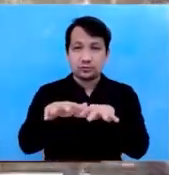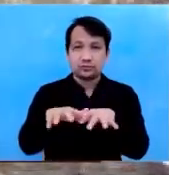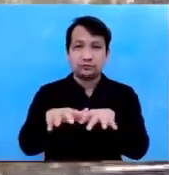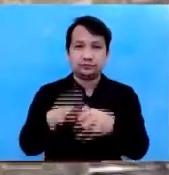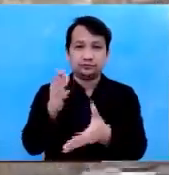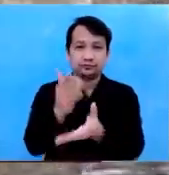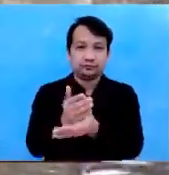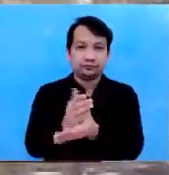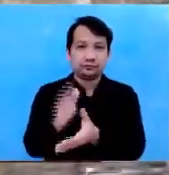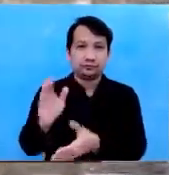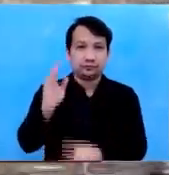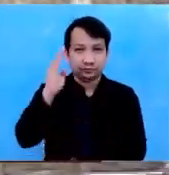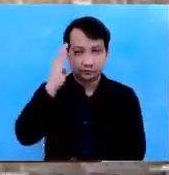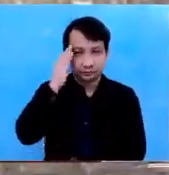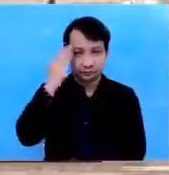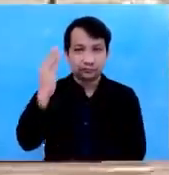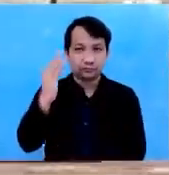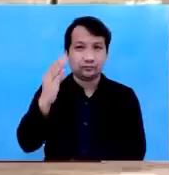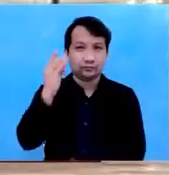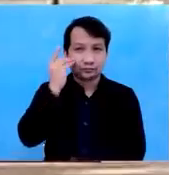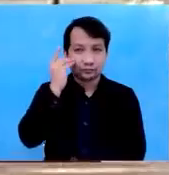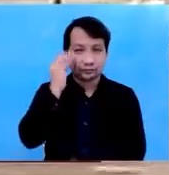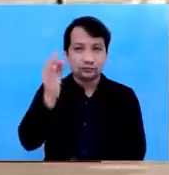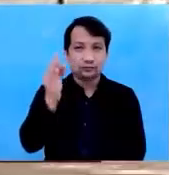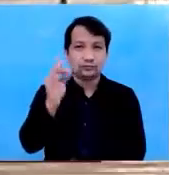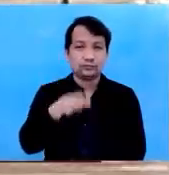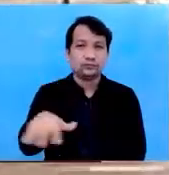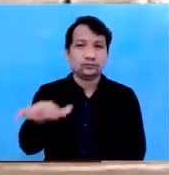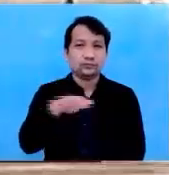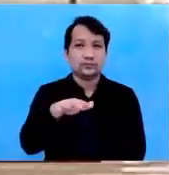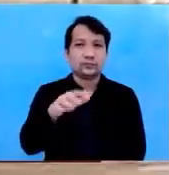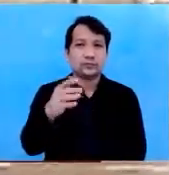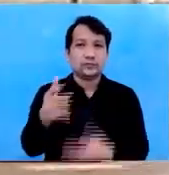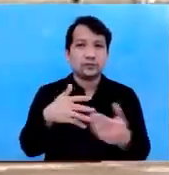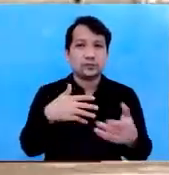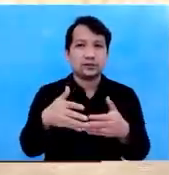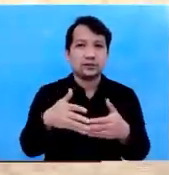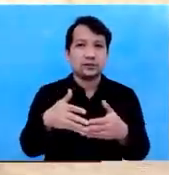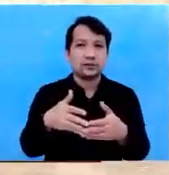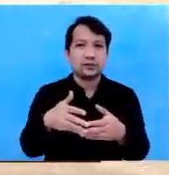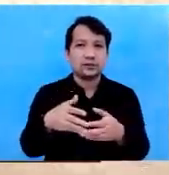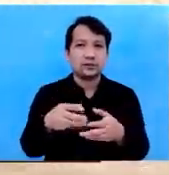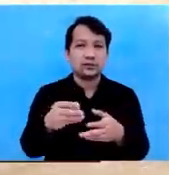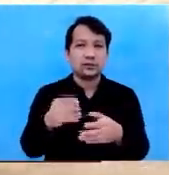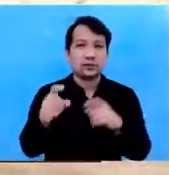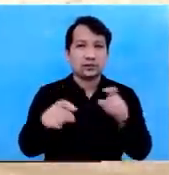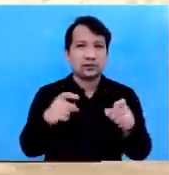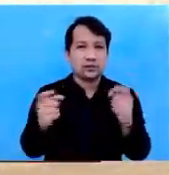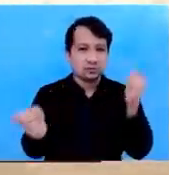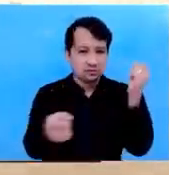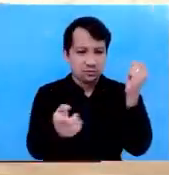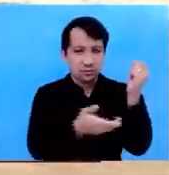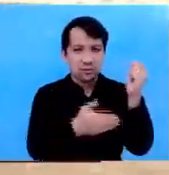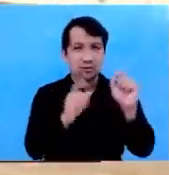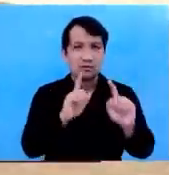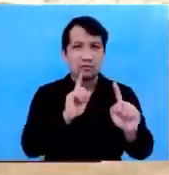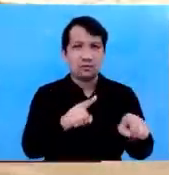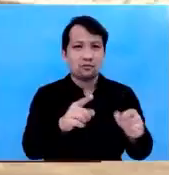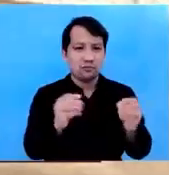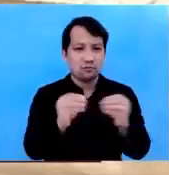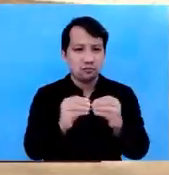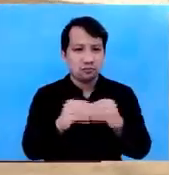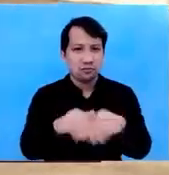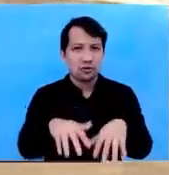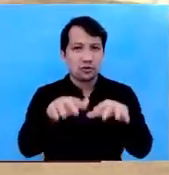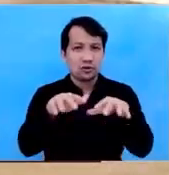Bulacan Governor Daniel Fernando ang lahat ng uri ng quarrying sa lalawigan. Yan ay bilang tugon daw sa lumalalang sitwasyon ng